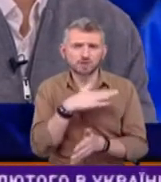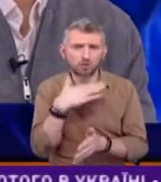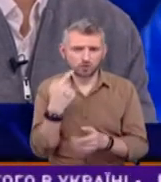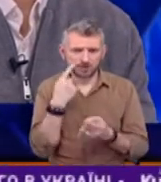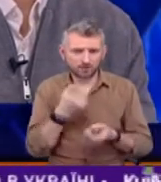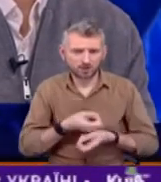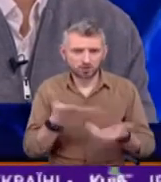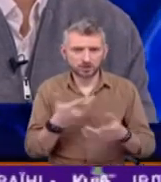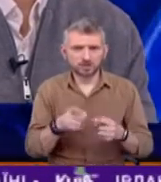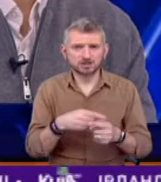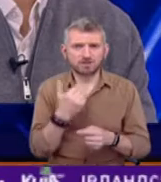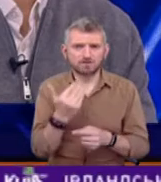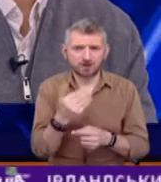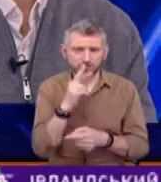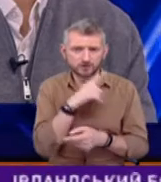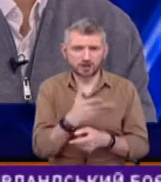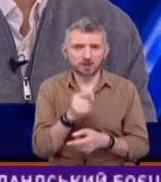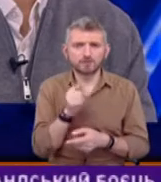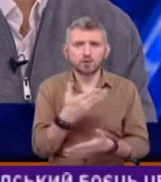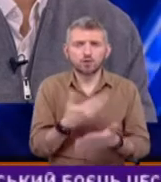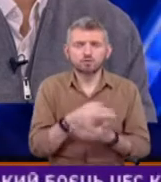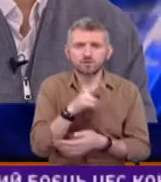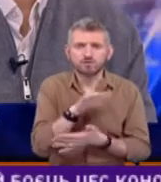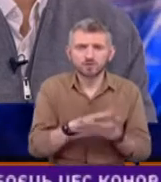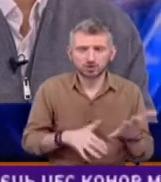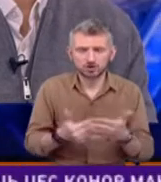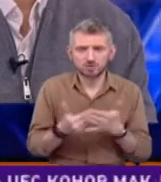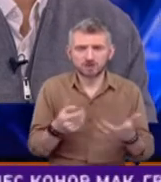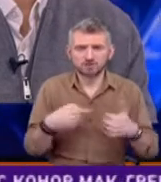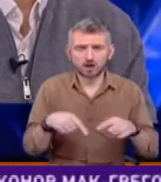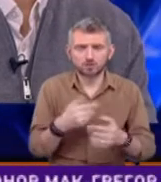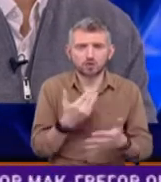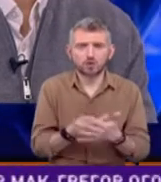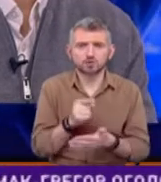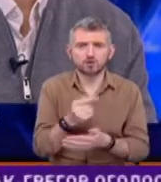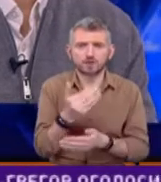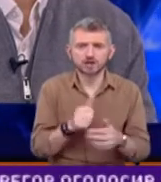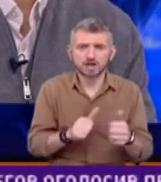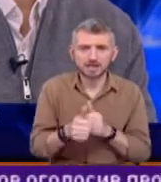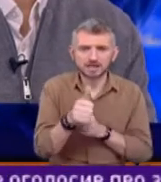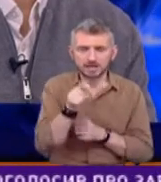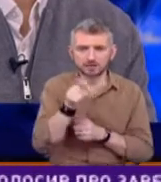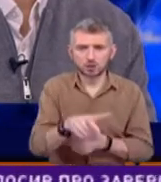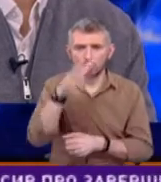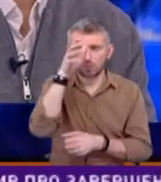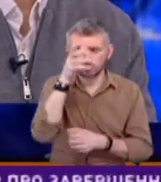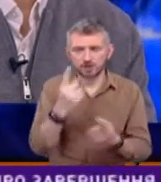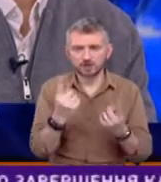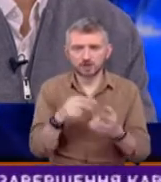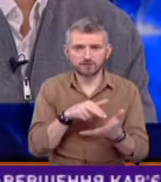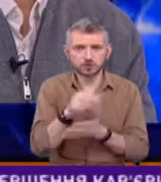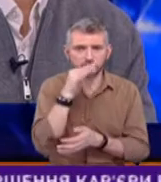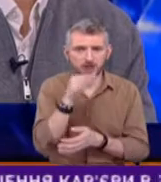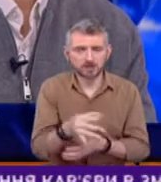виносити, що це ваш косяк. Ви хоч би вибачились перед фракцією, хоч би той ваш лідер, умник великий, вийшов і